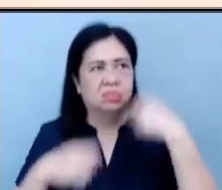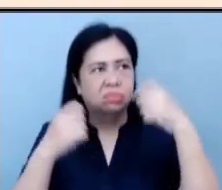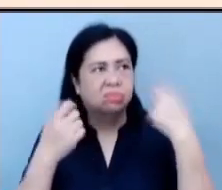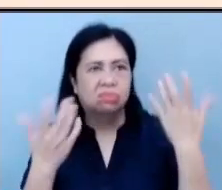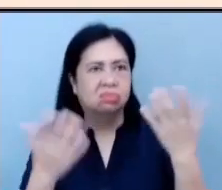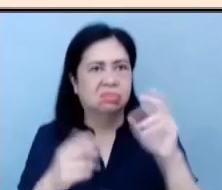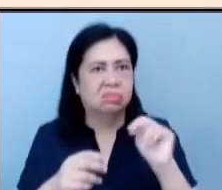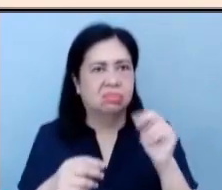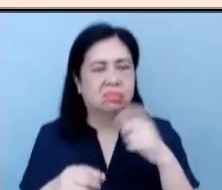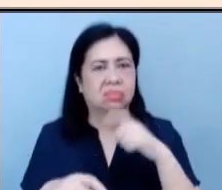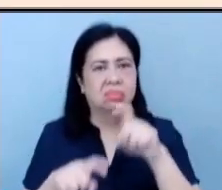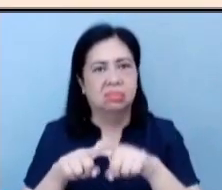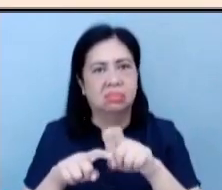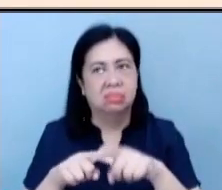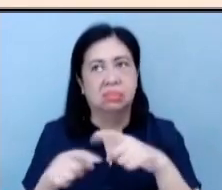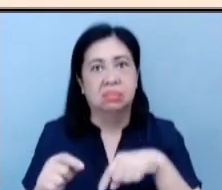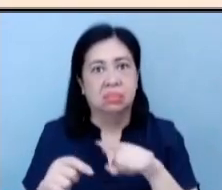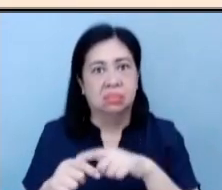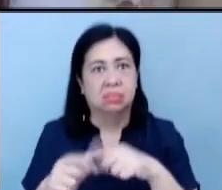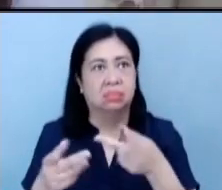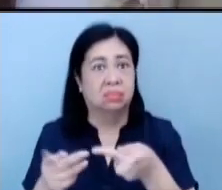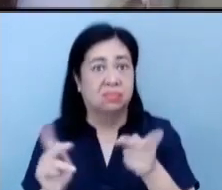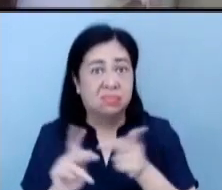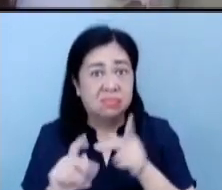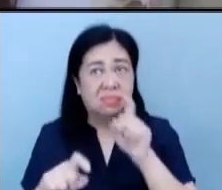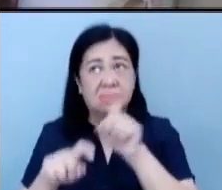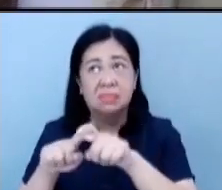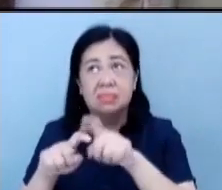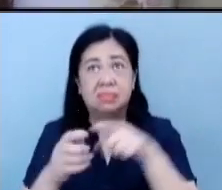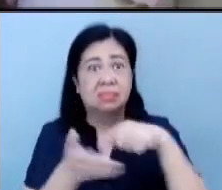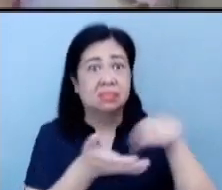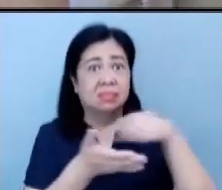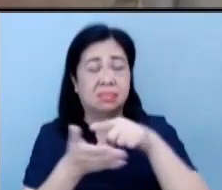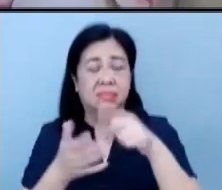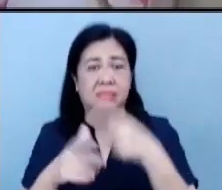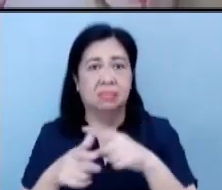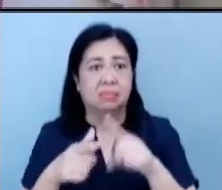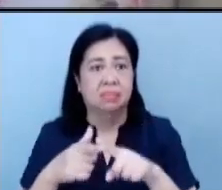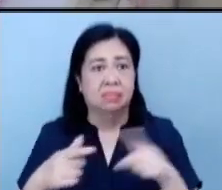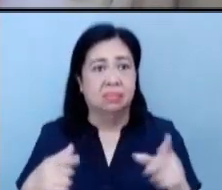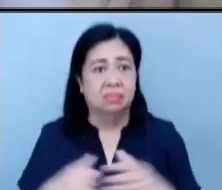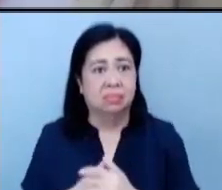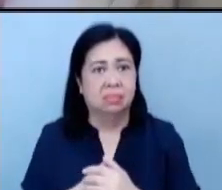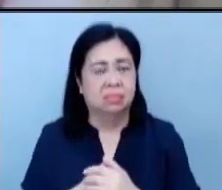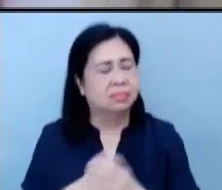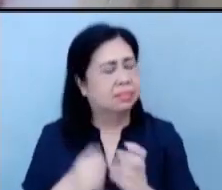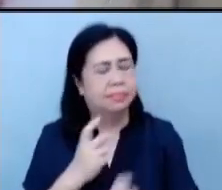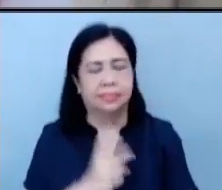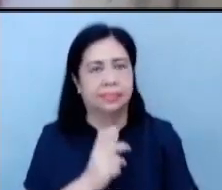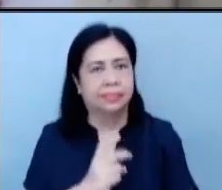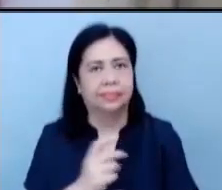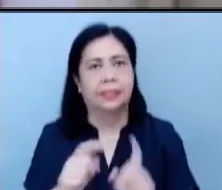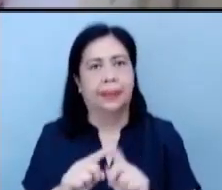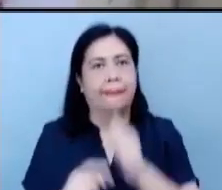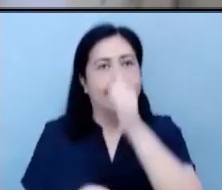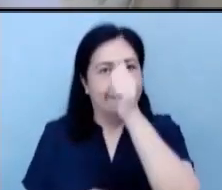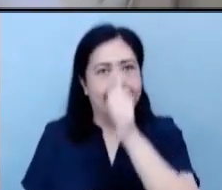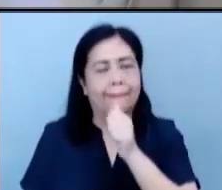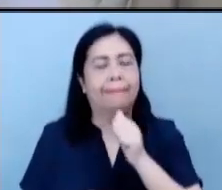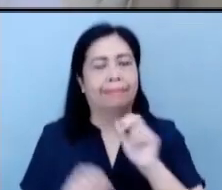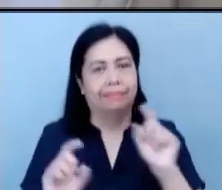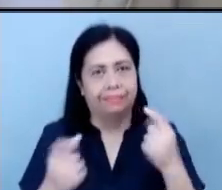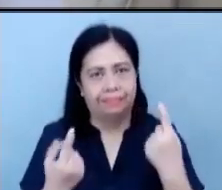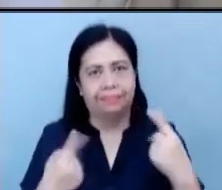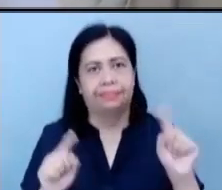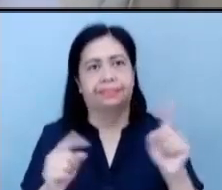na ako ng pwesto and all of the sudden. Mahirap talaga, pero kinaya naman. Anong ginawa mo to